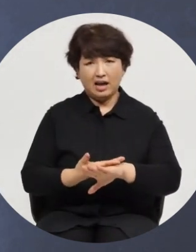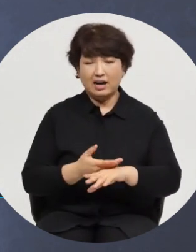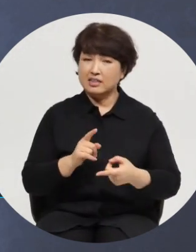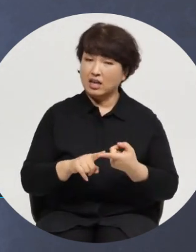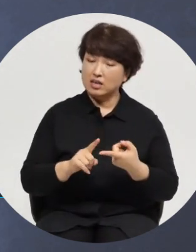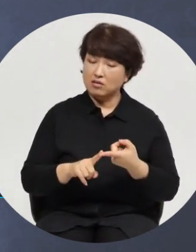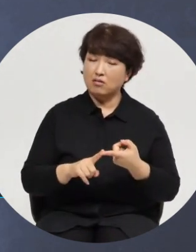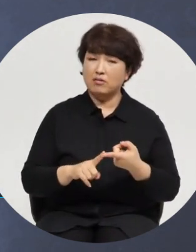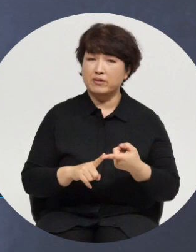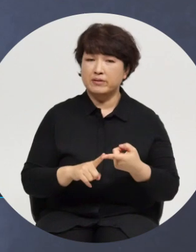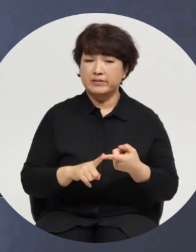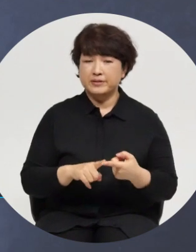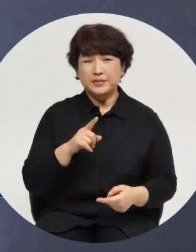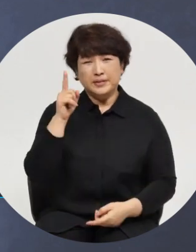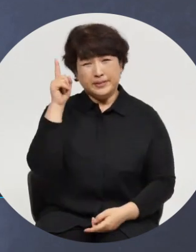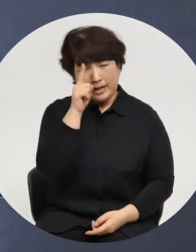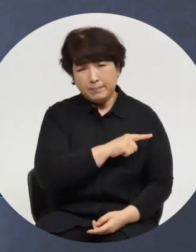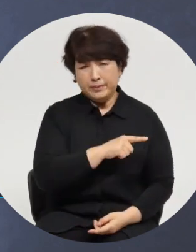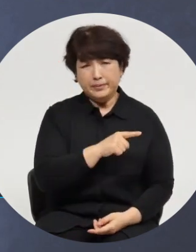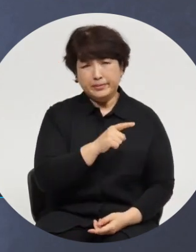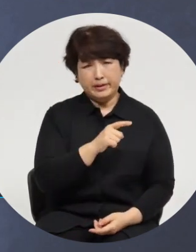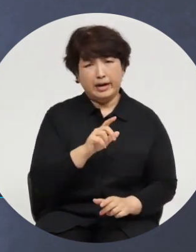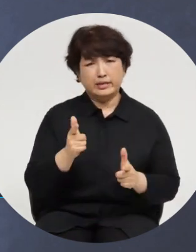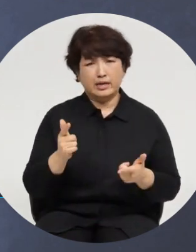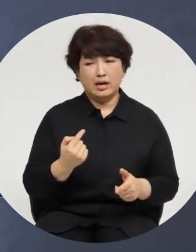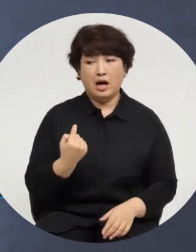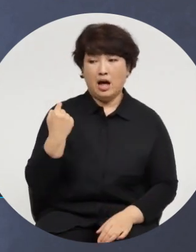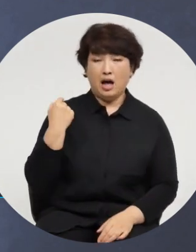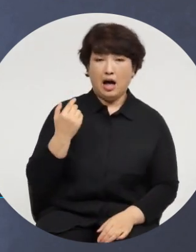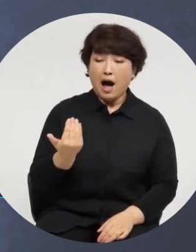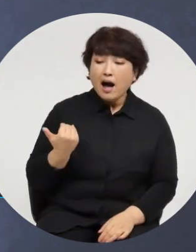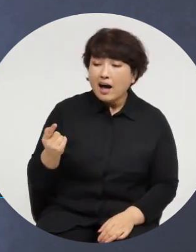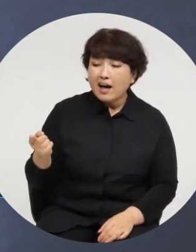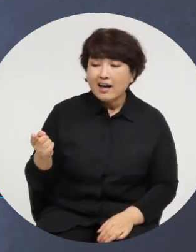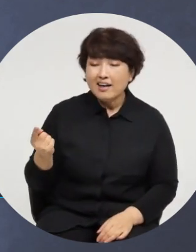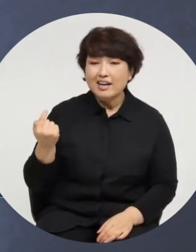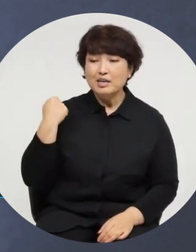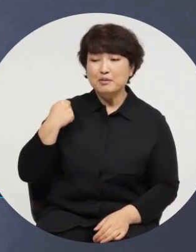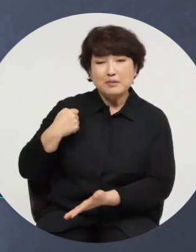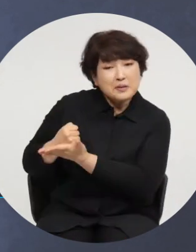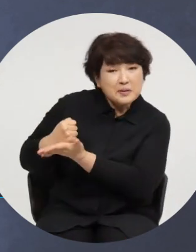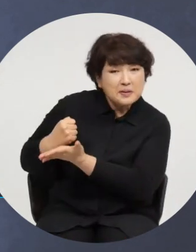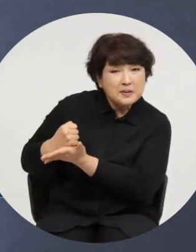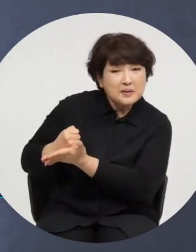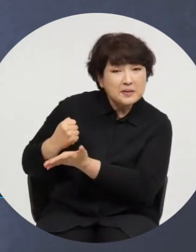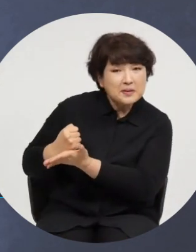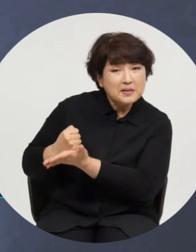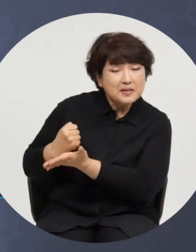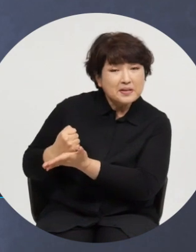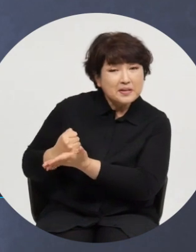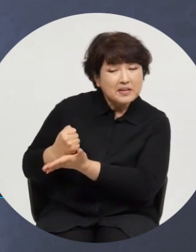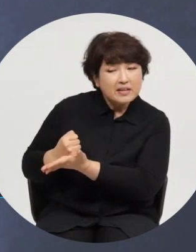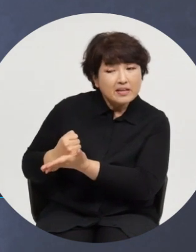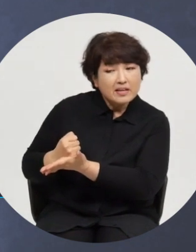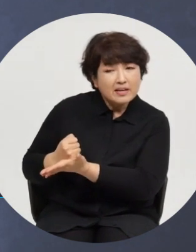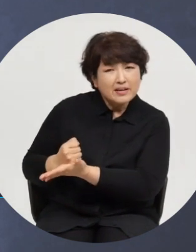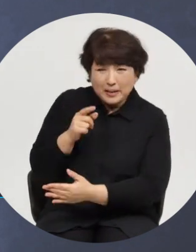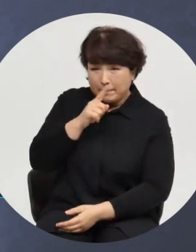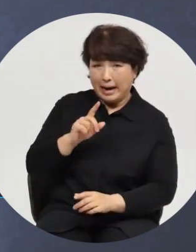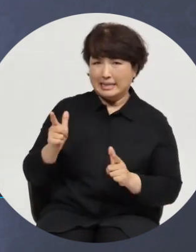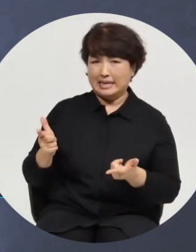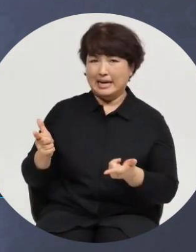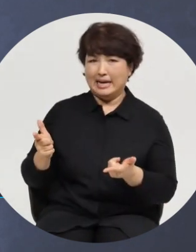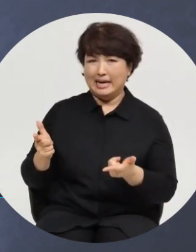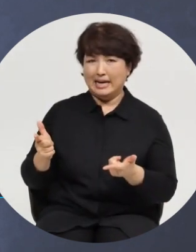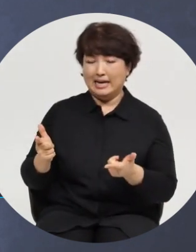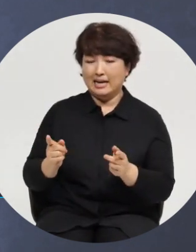그러니까 겉과 속이 조금씩 다른 것은 그것인 반드시 나쁜 게 아니고 아까 뒷담화가 반드시 나쁜 게 아이 따라 그